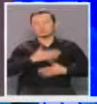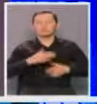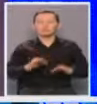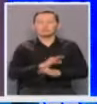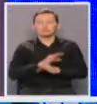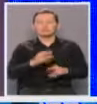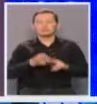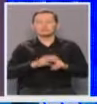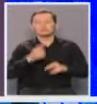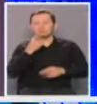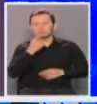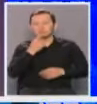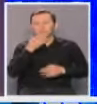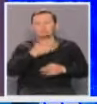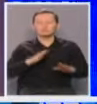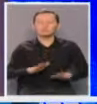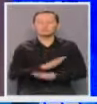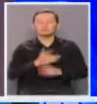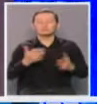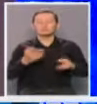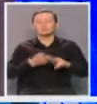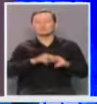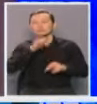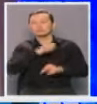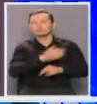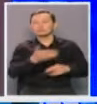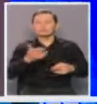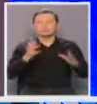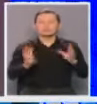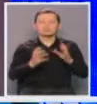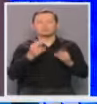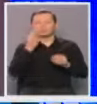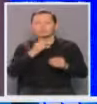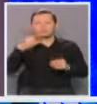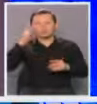музыке, языку, творчеству и песням. Благодаря вам сохраняются культурные